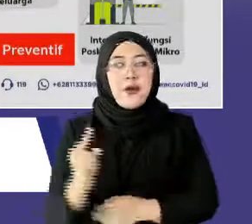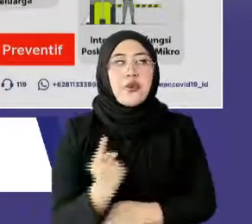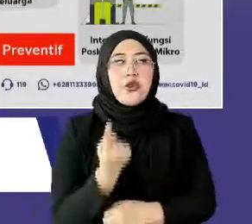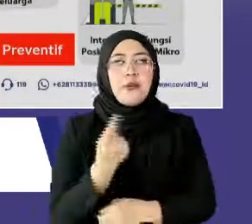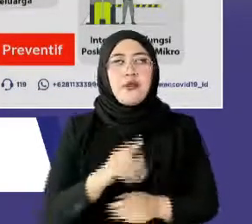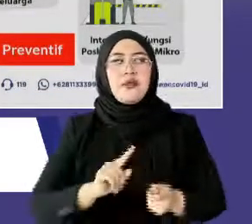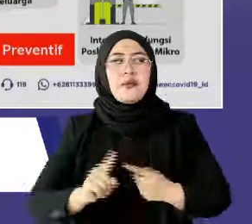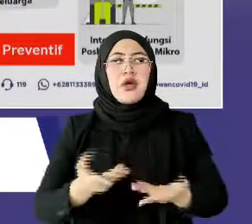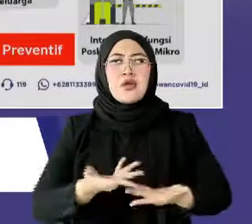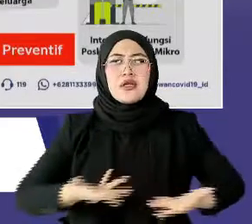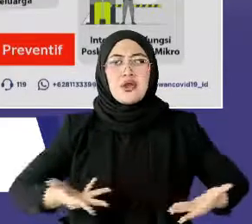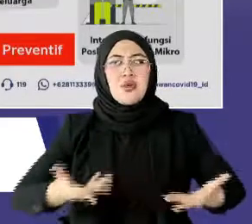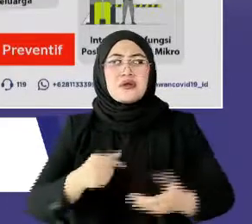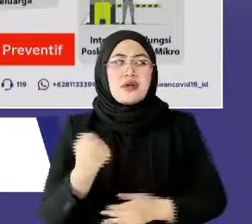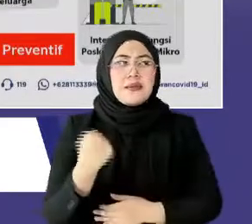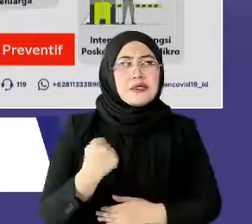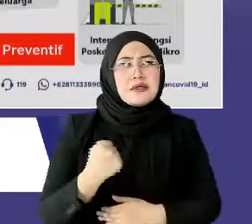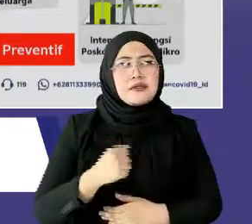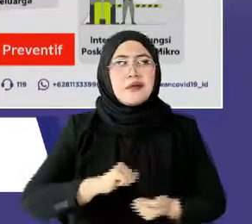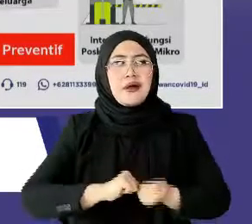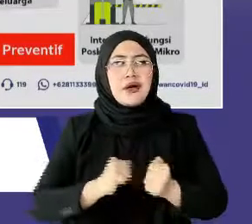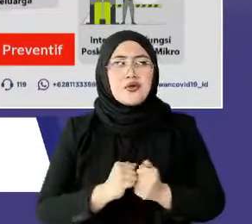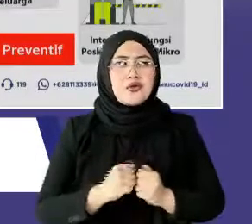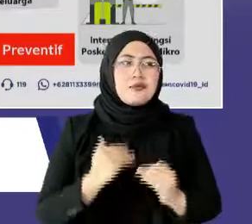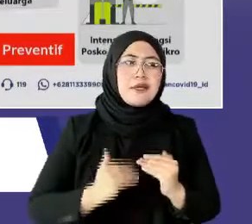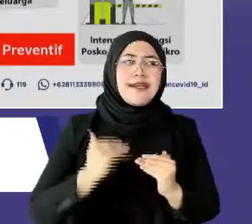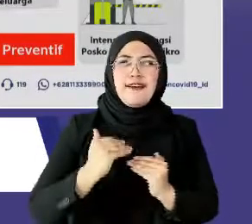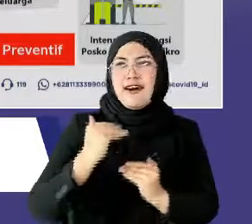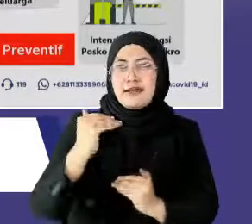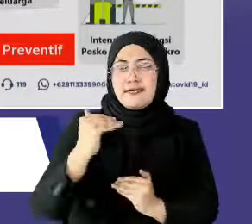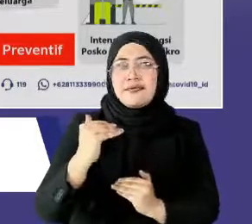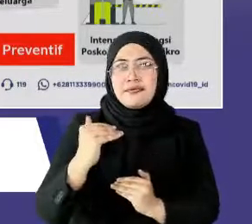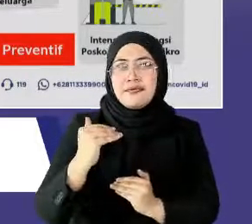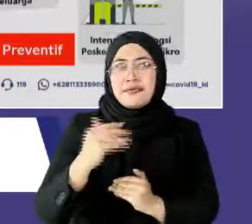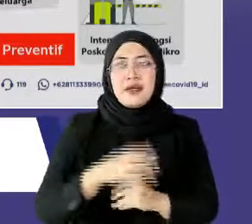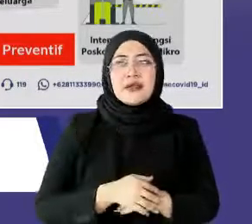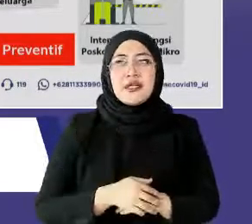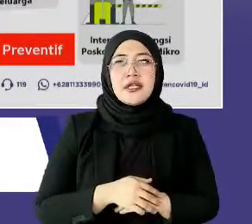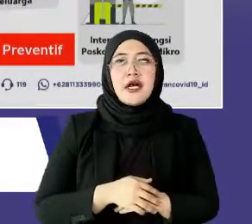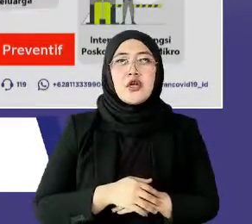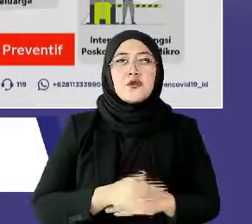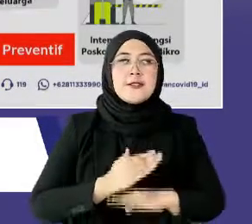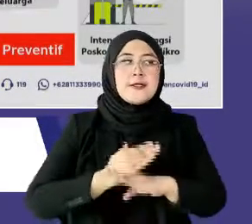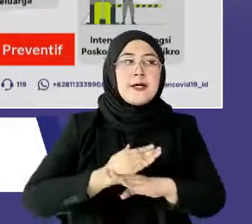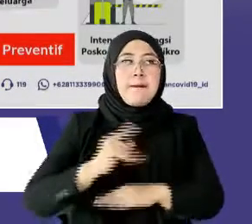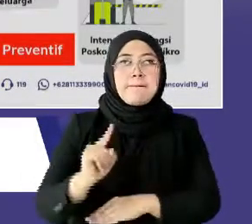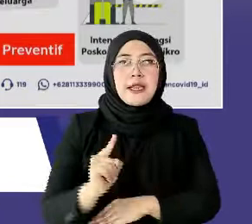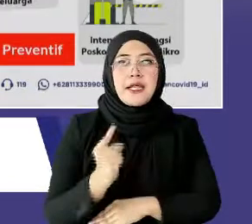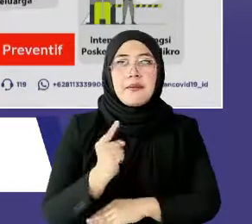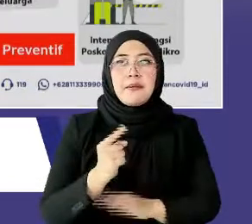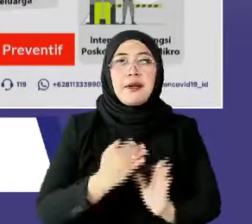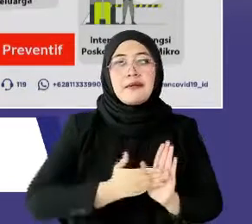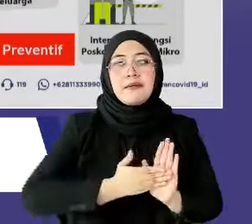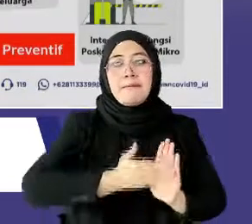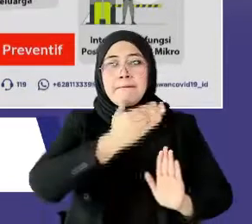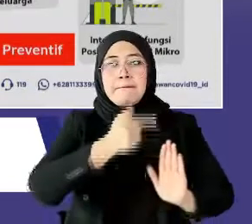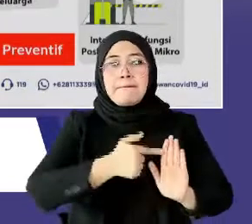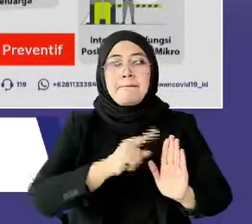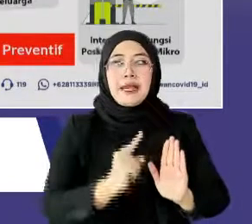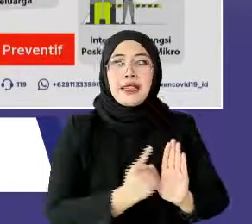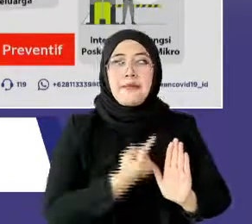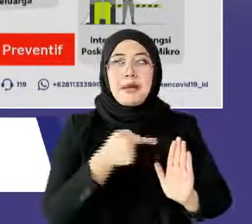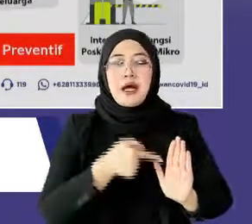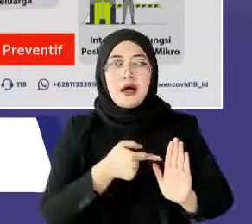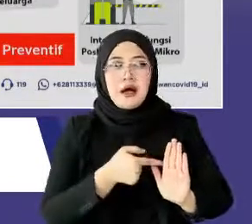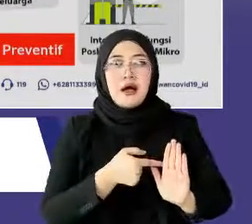memungkinkan yang dapat dilihat dari kasus yang terus meningkat maka blog Domino pertama akan jatuh dan upaya tambahan